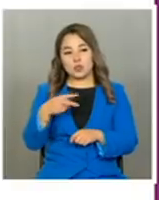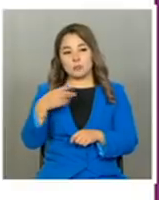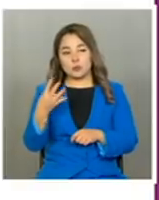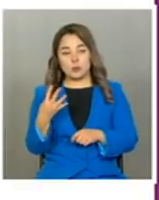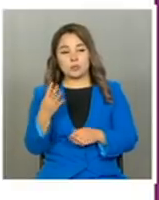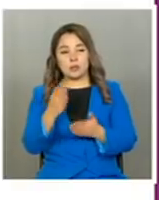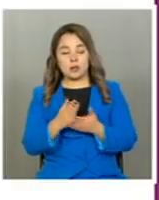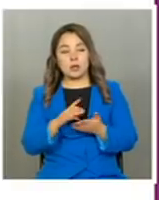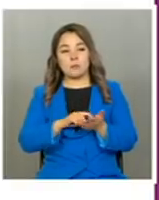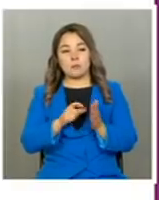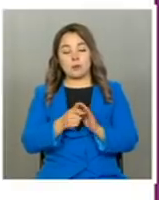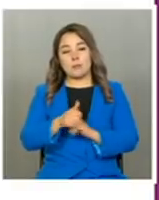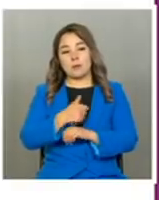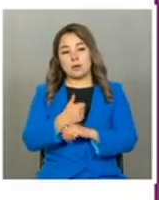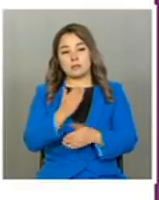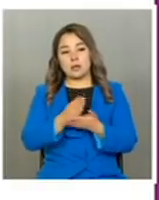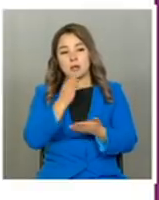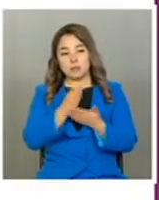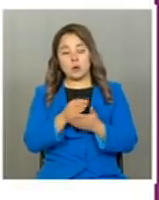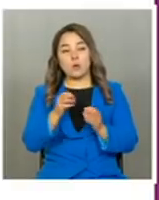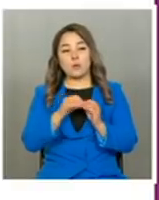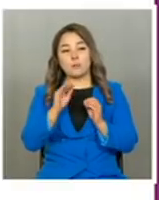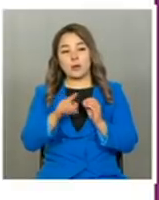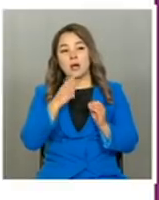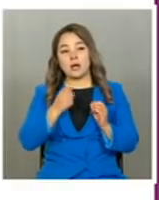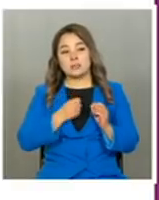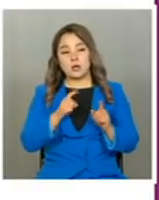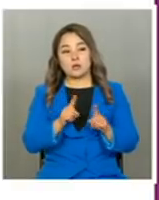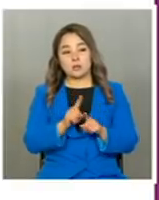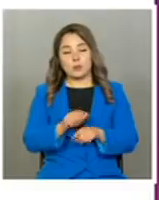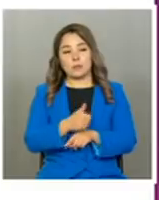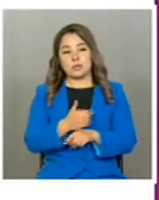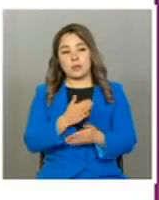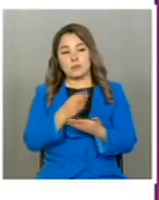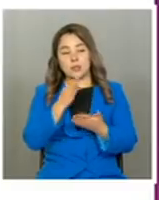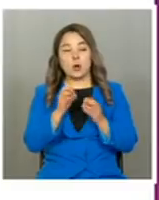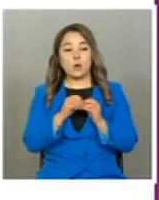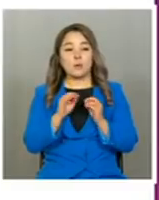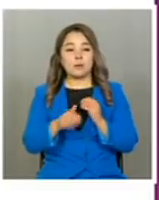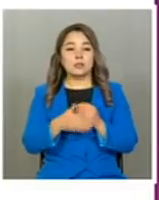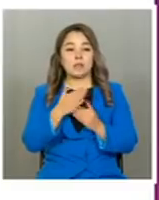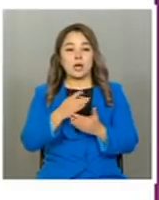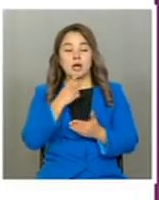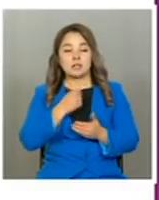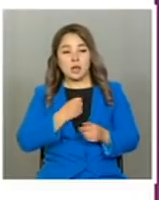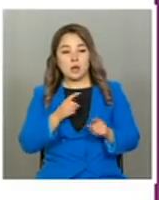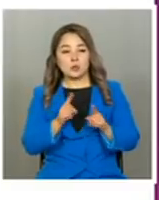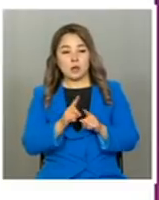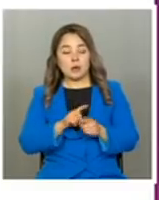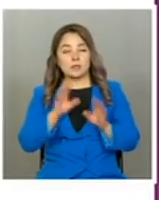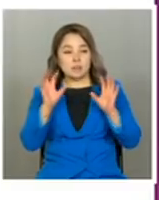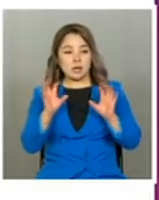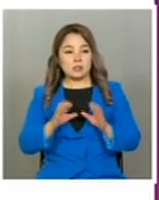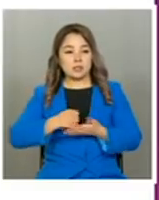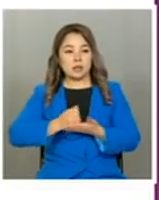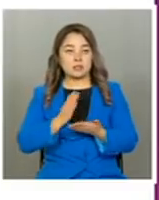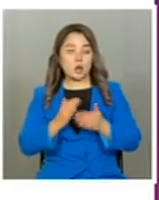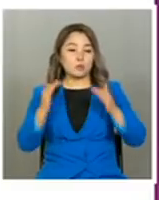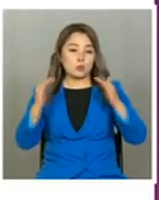басы болды. Яғни 10 мың әскердің басшысы, 10 мың әскер шартты түрде болды. Түмен